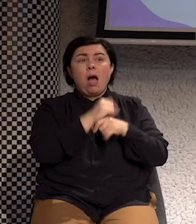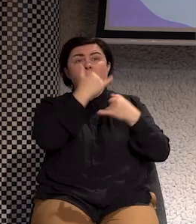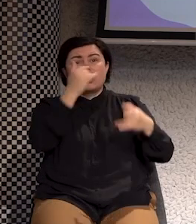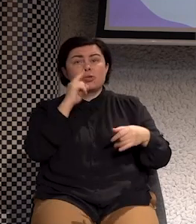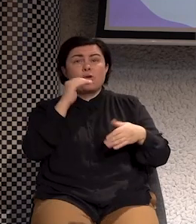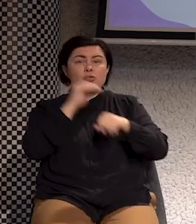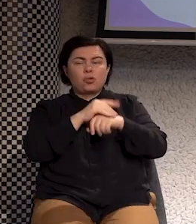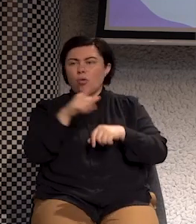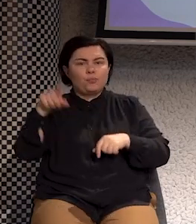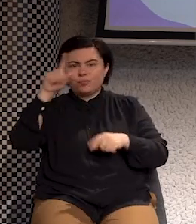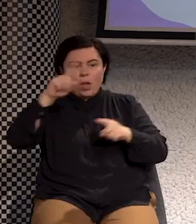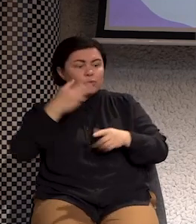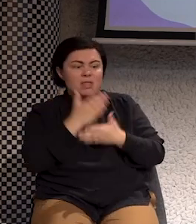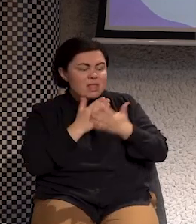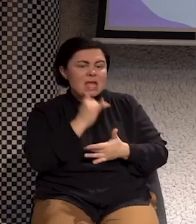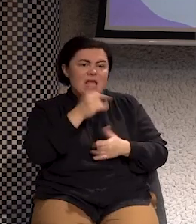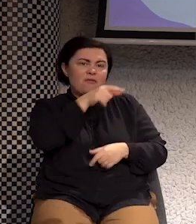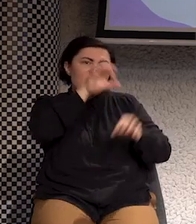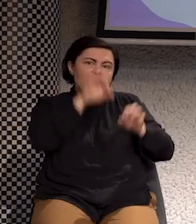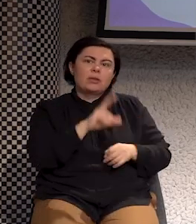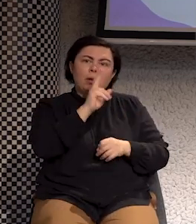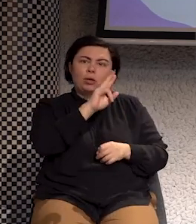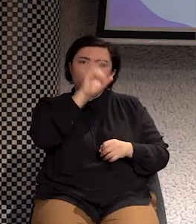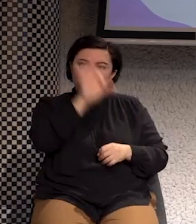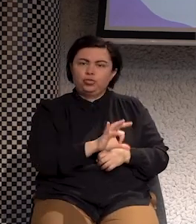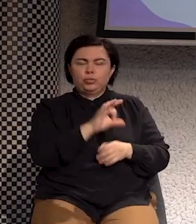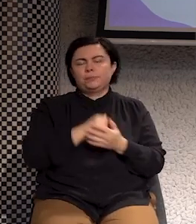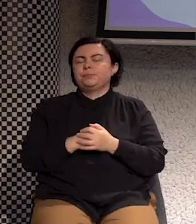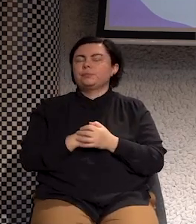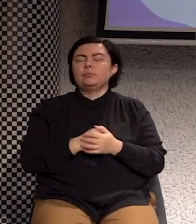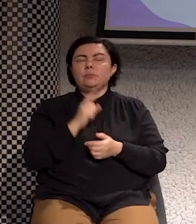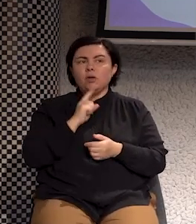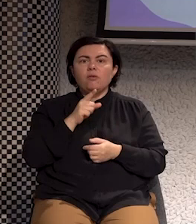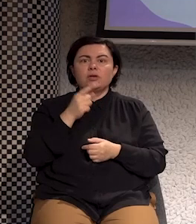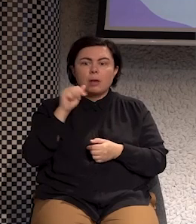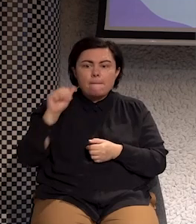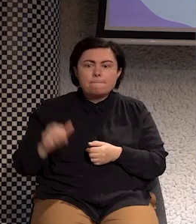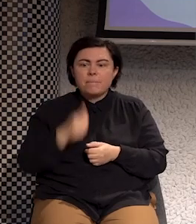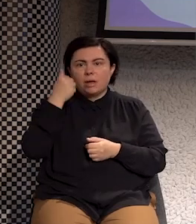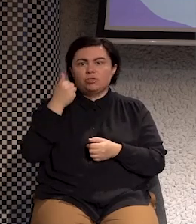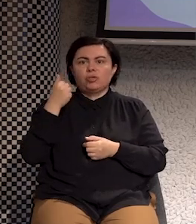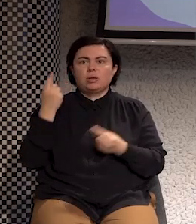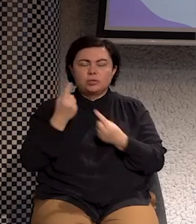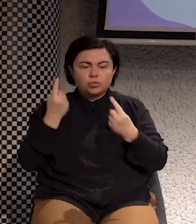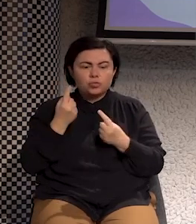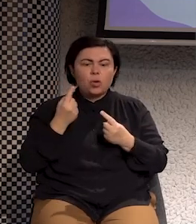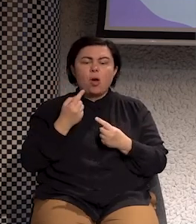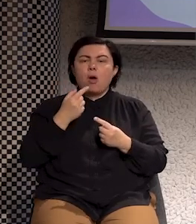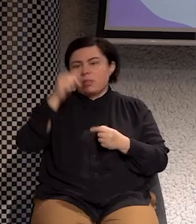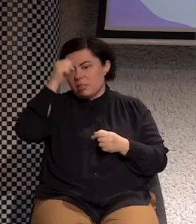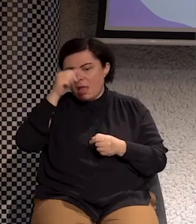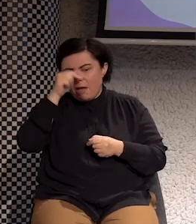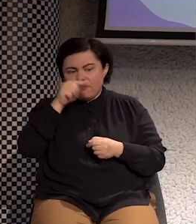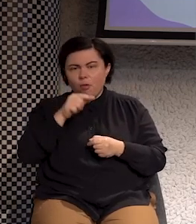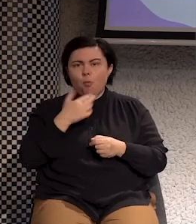kolega, to mu nie wierzą, no bo przecież to zawsze robi Krzysiu. Więc to jest pierwszy moment, w którym oni mówią, nazywają